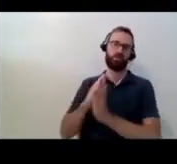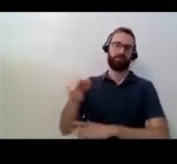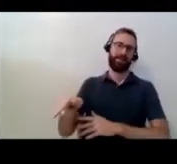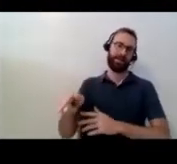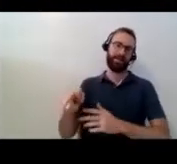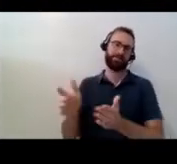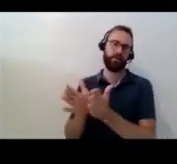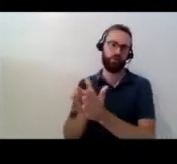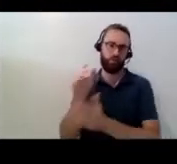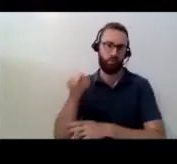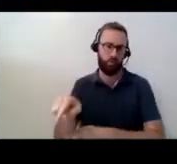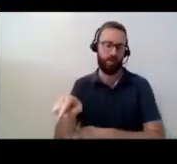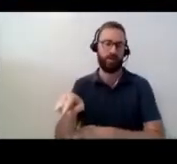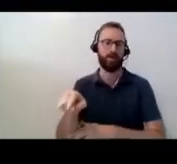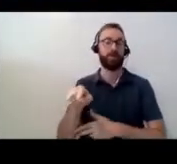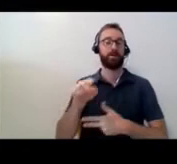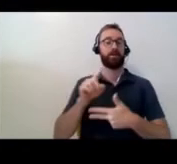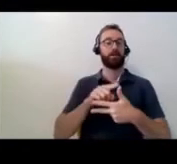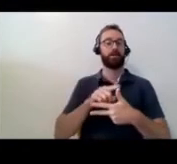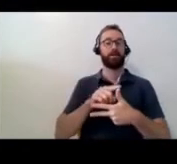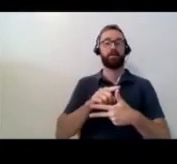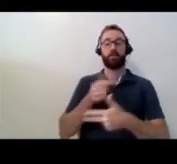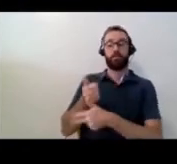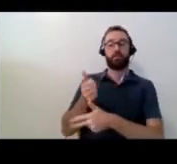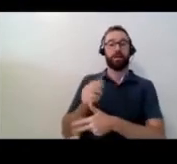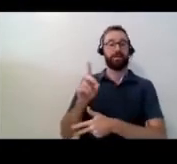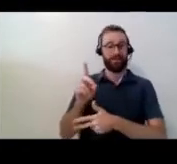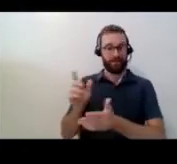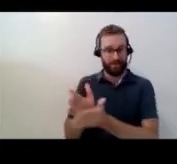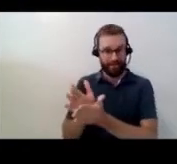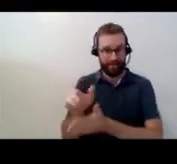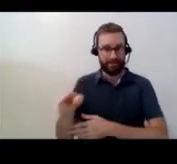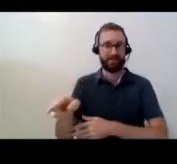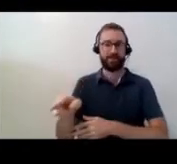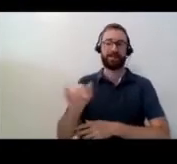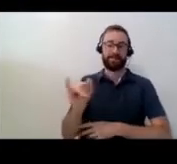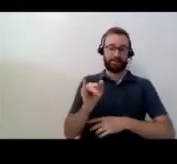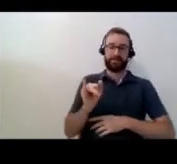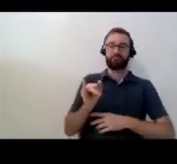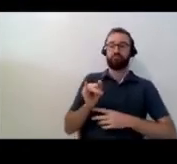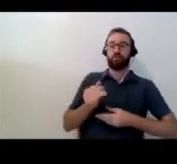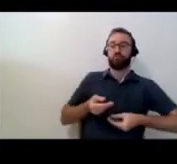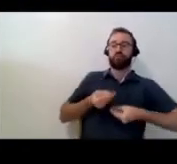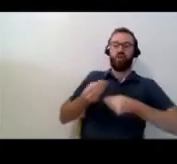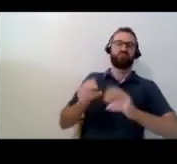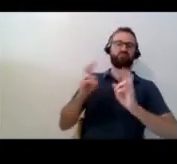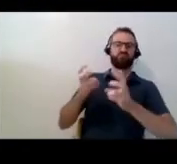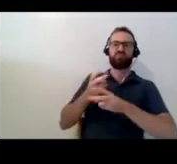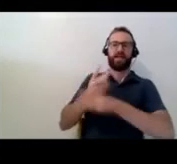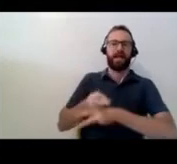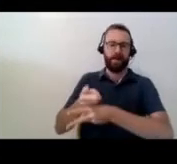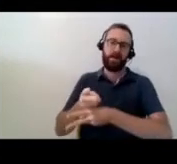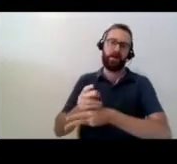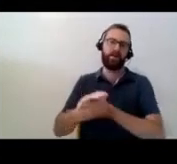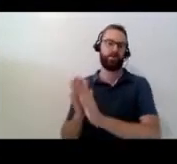premier paragraphe nous dit « Un animal est en détresse quand il est soumis à un traitement qui causera sa mort. » Donc, à ce moment-là, moi,